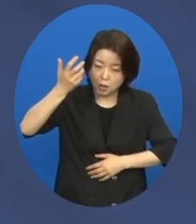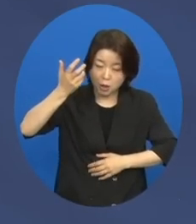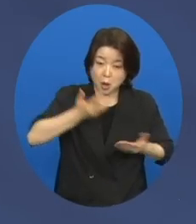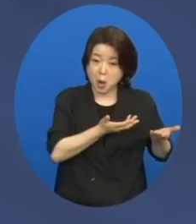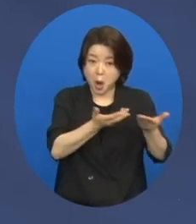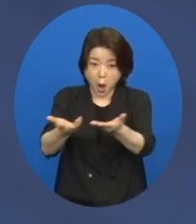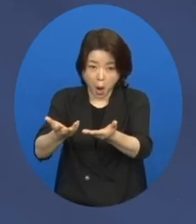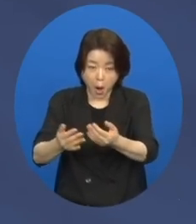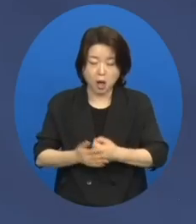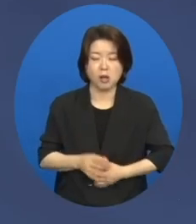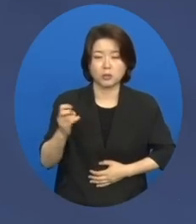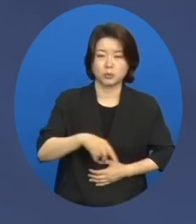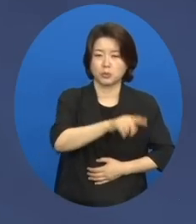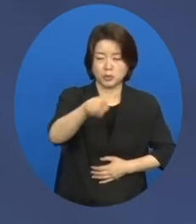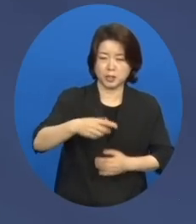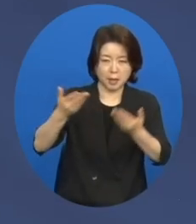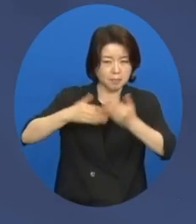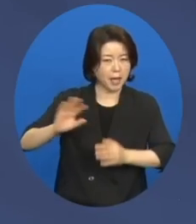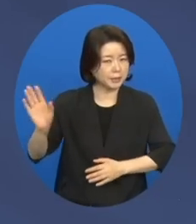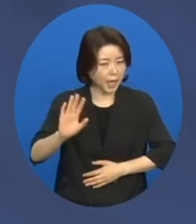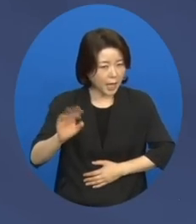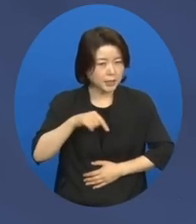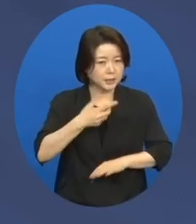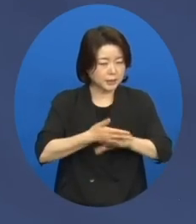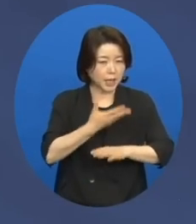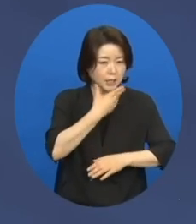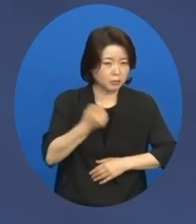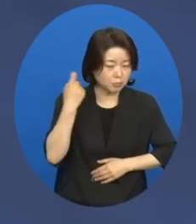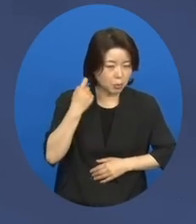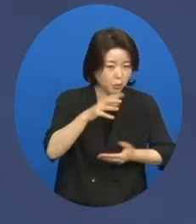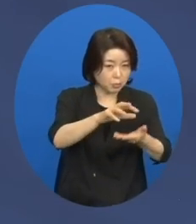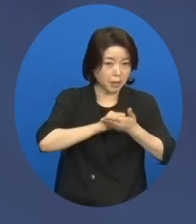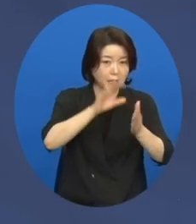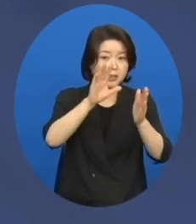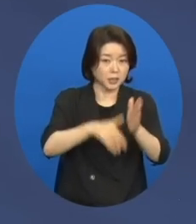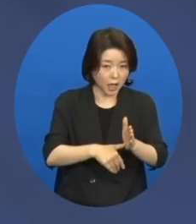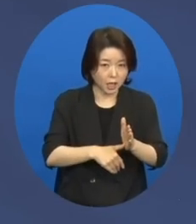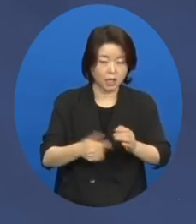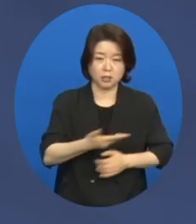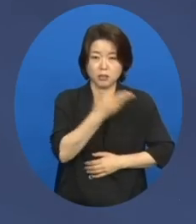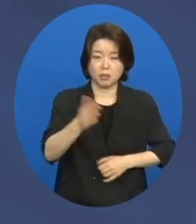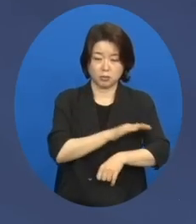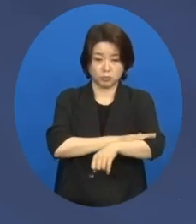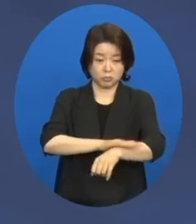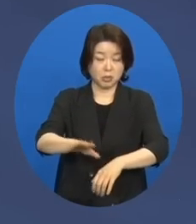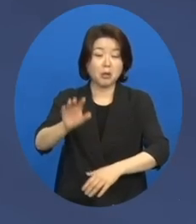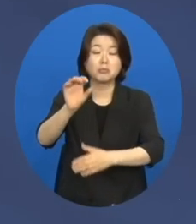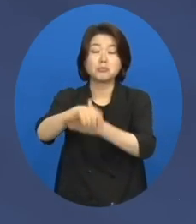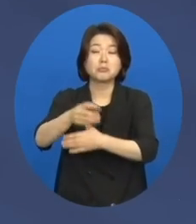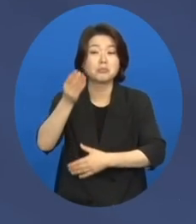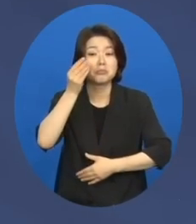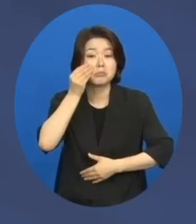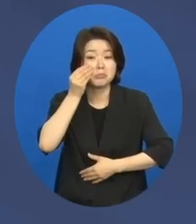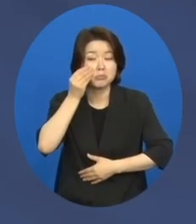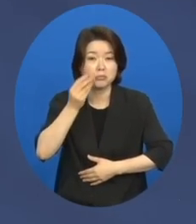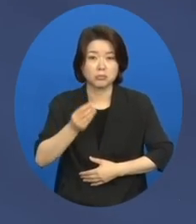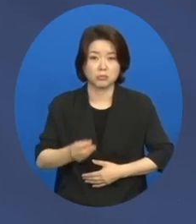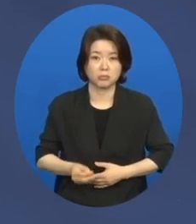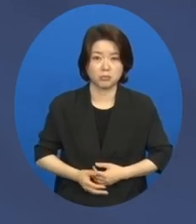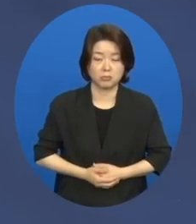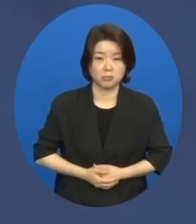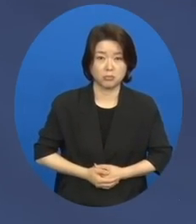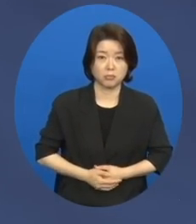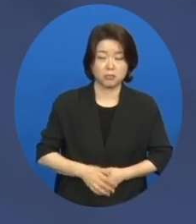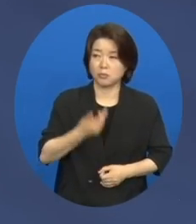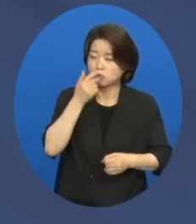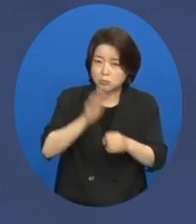하거나 혹은 너희가 받지 아니한 다른 복음을 받게 할 때에는 너희가 잘 용납하는구나.